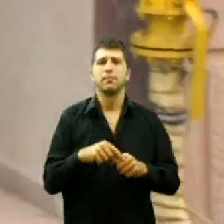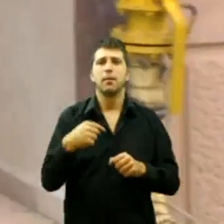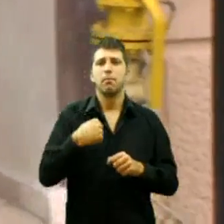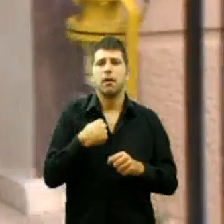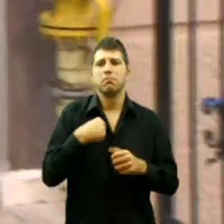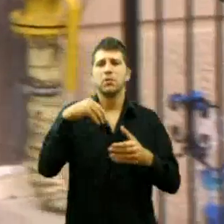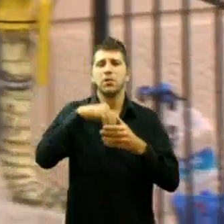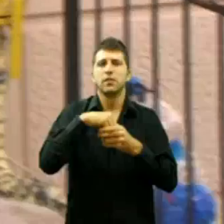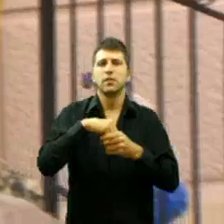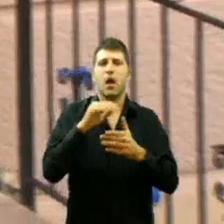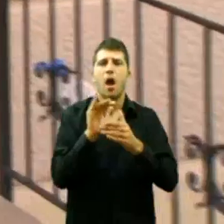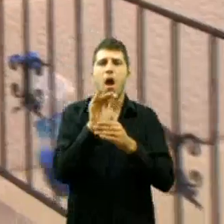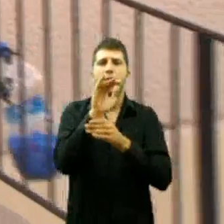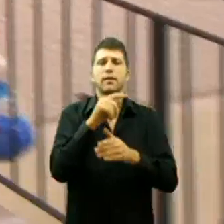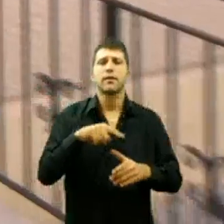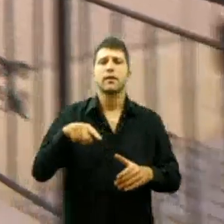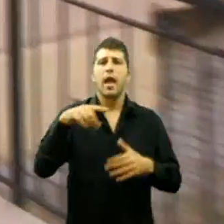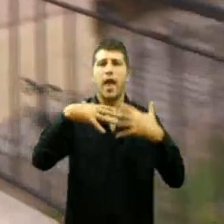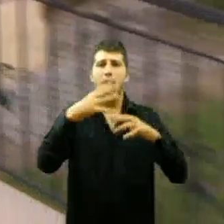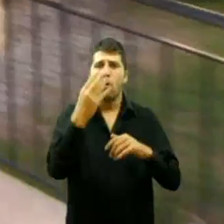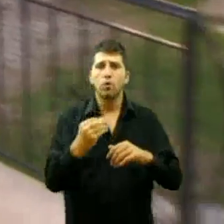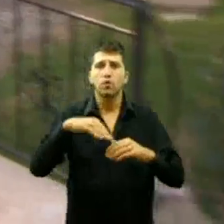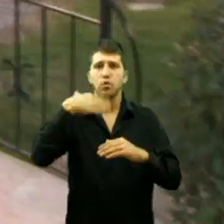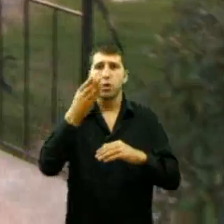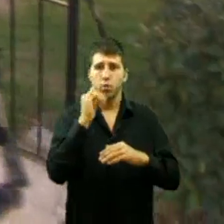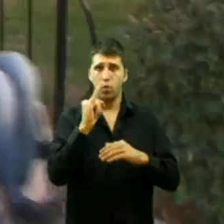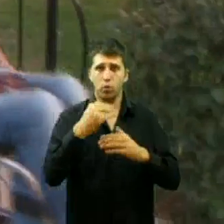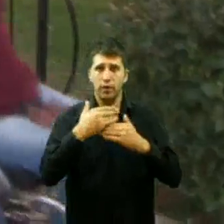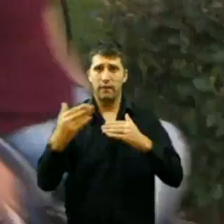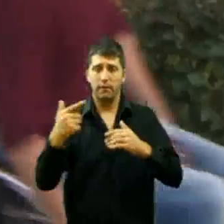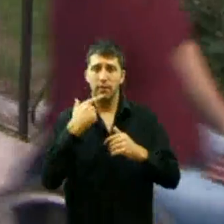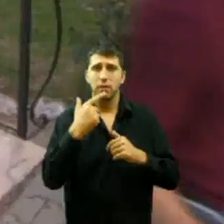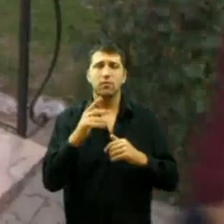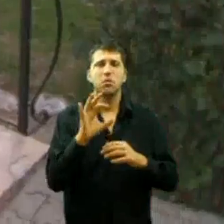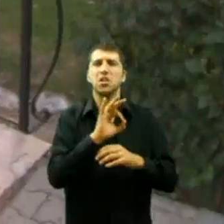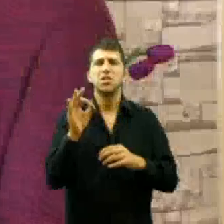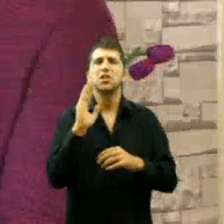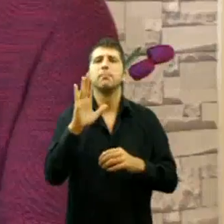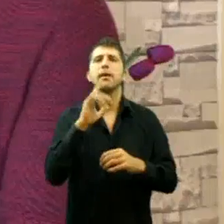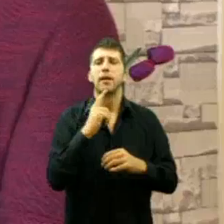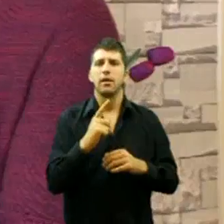mekan görüntüleri. Engelli olduktan sonra kötüye gitti mi diye sorarsanız hiç de gitmedi yani. Benim için